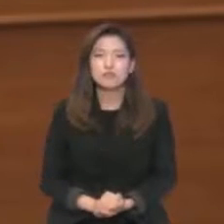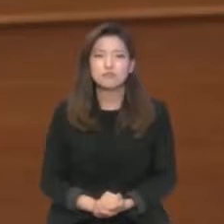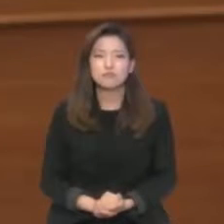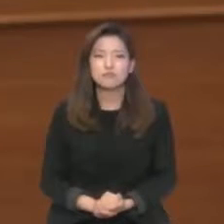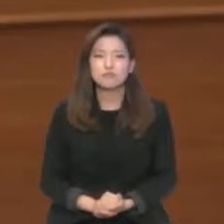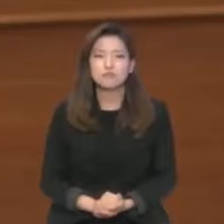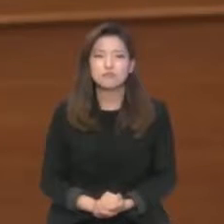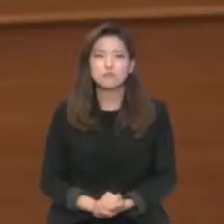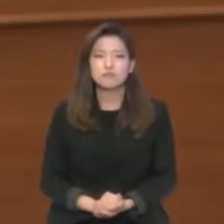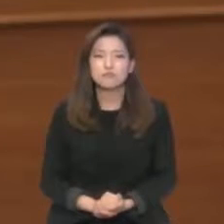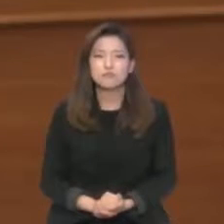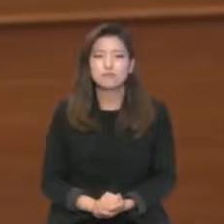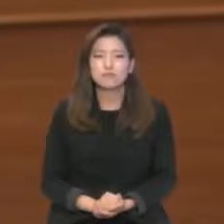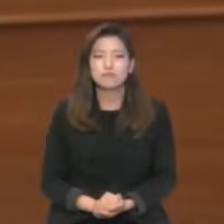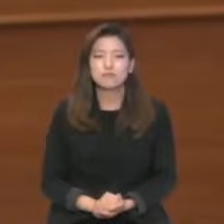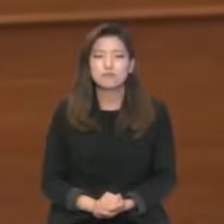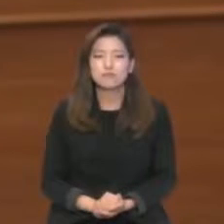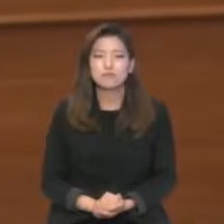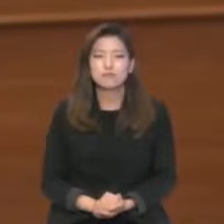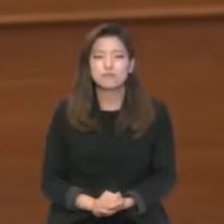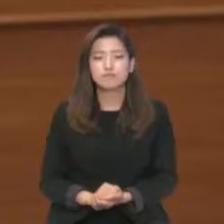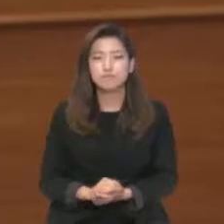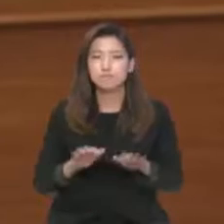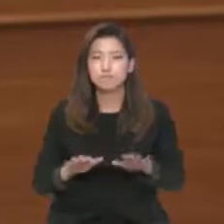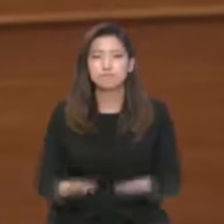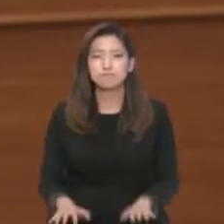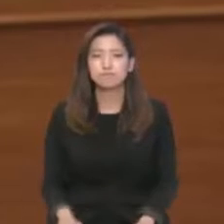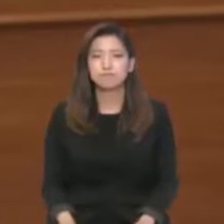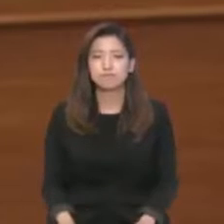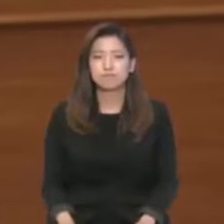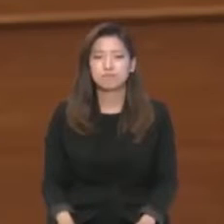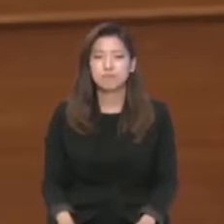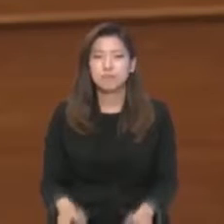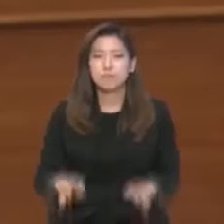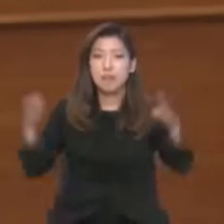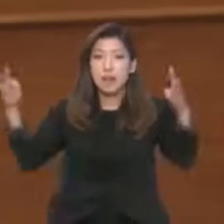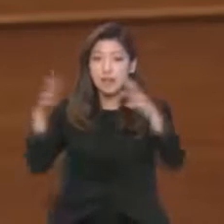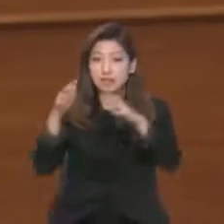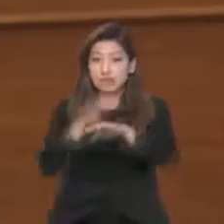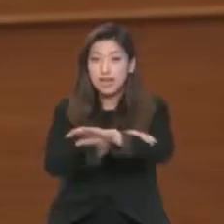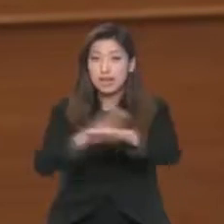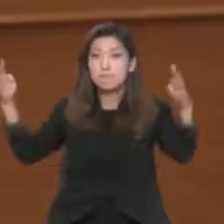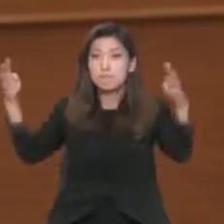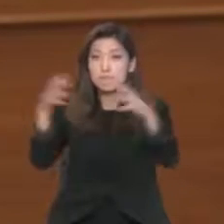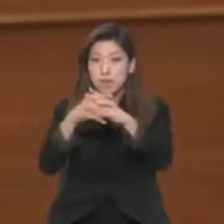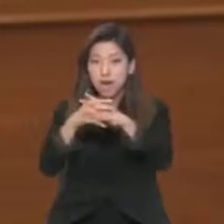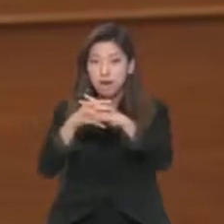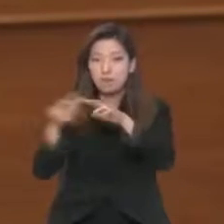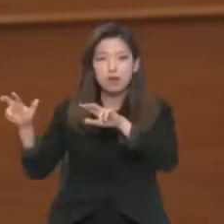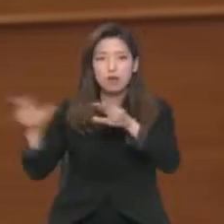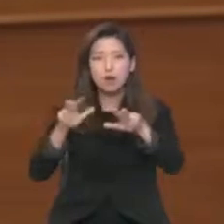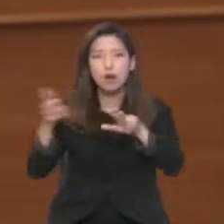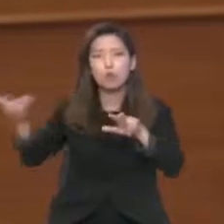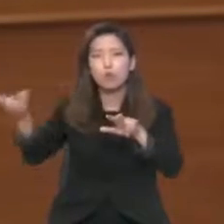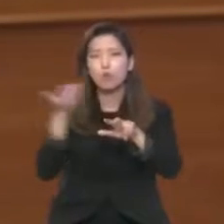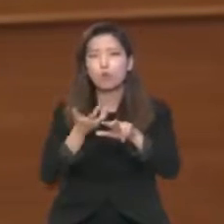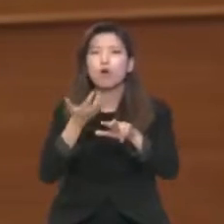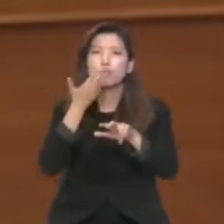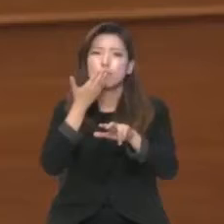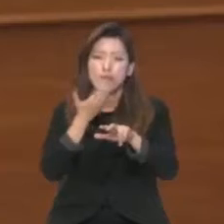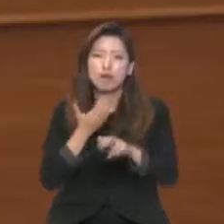국가 통수기구나 뭐 이런 쪽에서 합의만 되면은 얼마든지 이게 할 수 있는 부분이라고